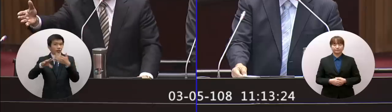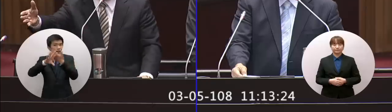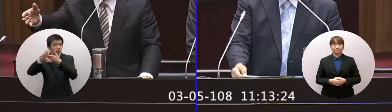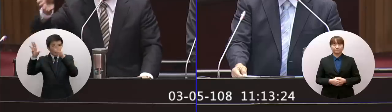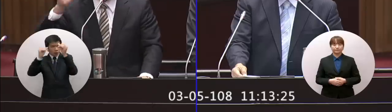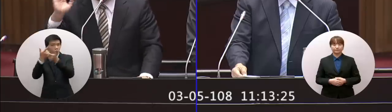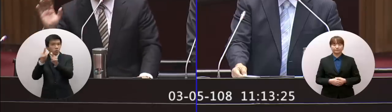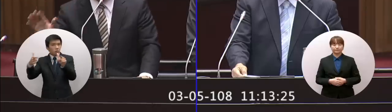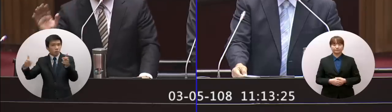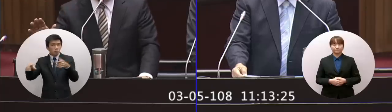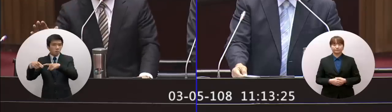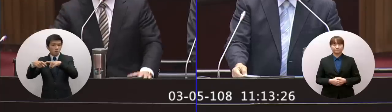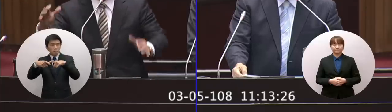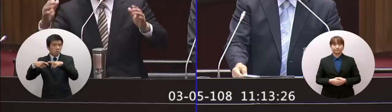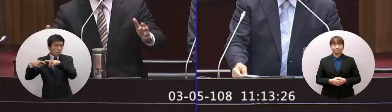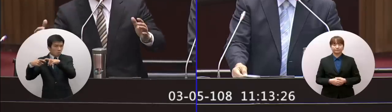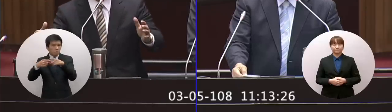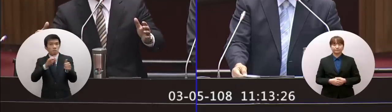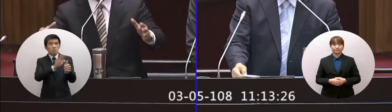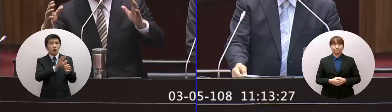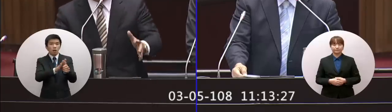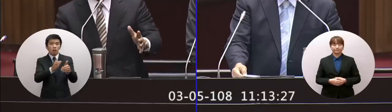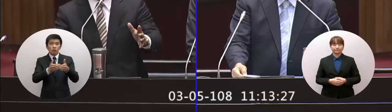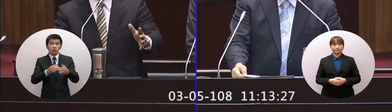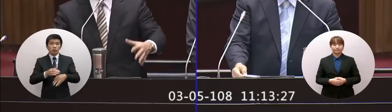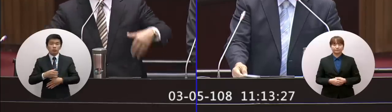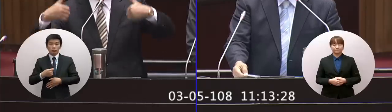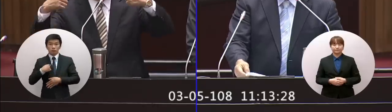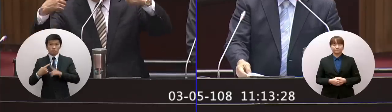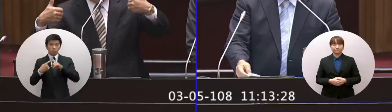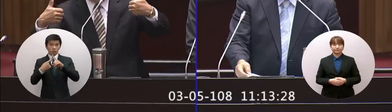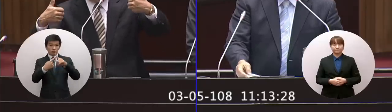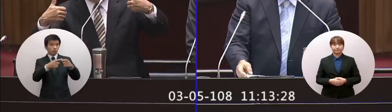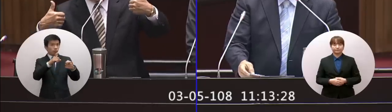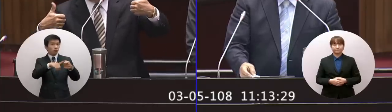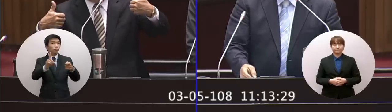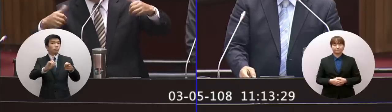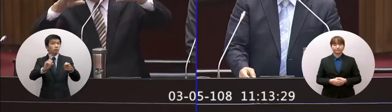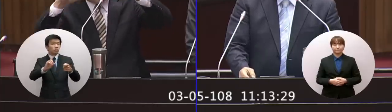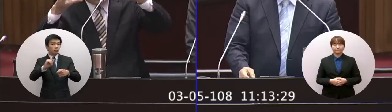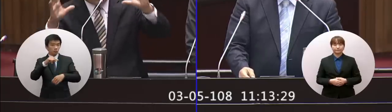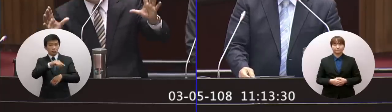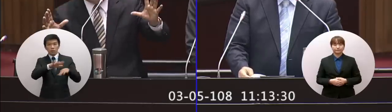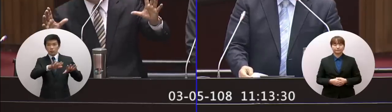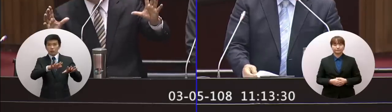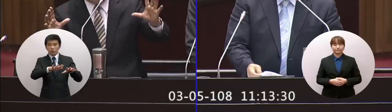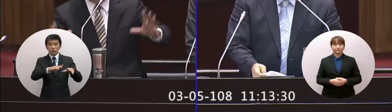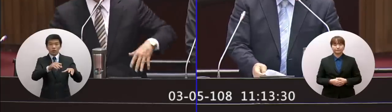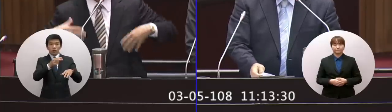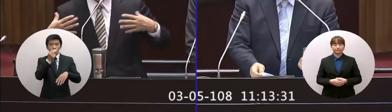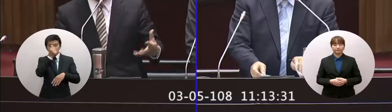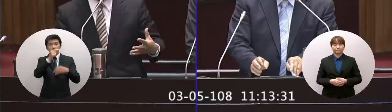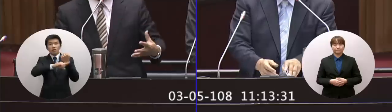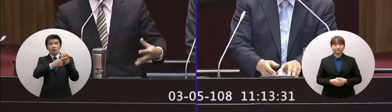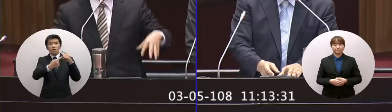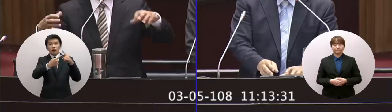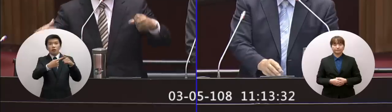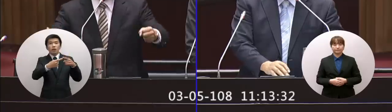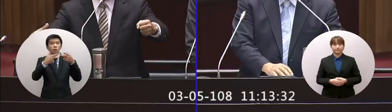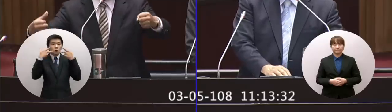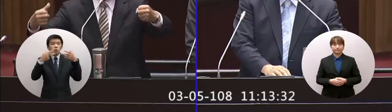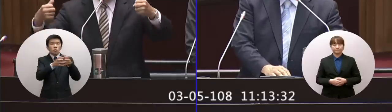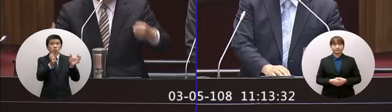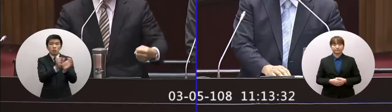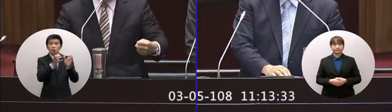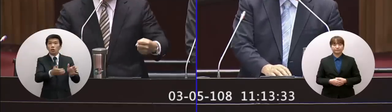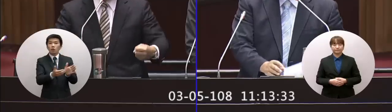我当天去就是希望原住民族都兰部落已经是一个特别成立法人的部落，让他